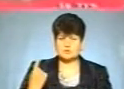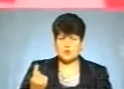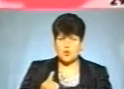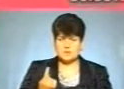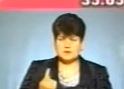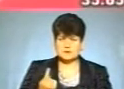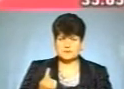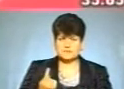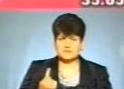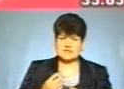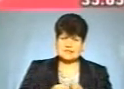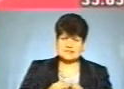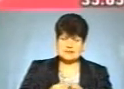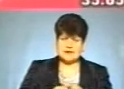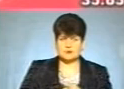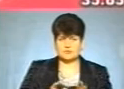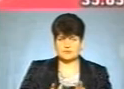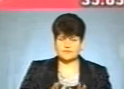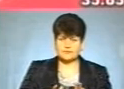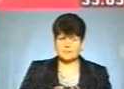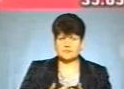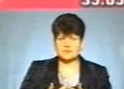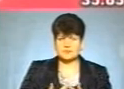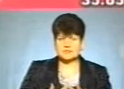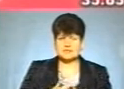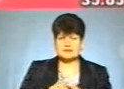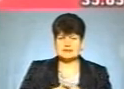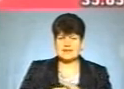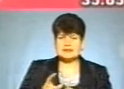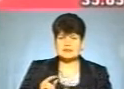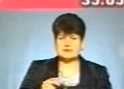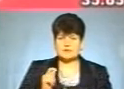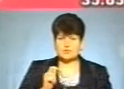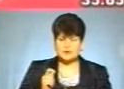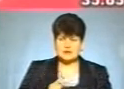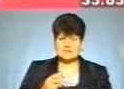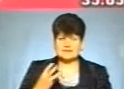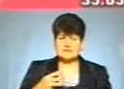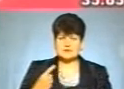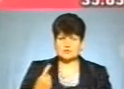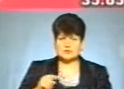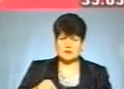область середнього забарвлення, тобто десь середня цифра по Україні, це